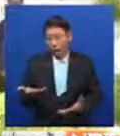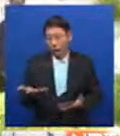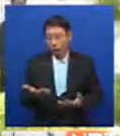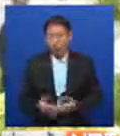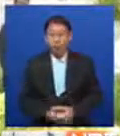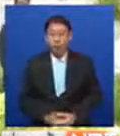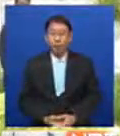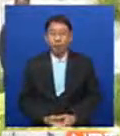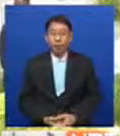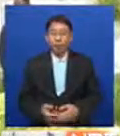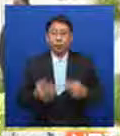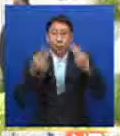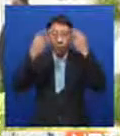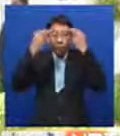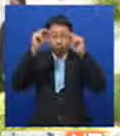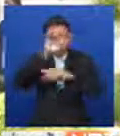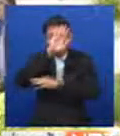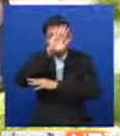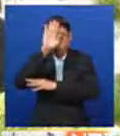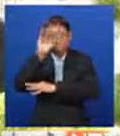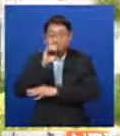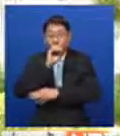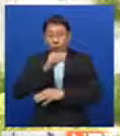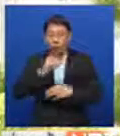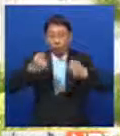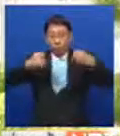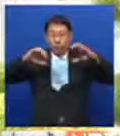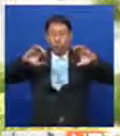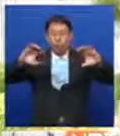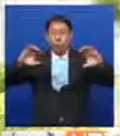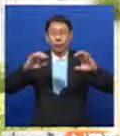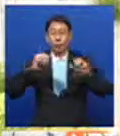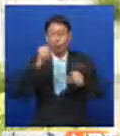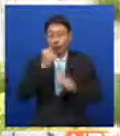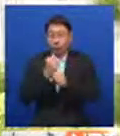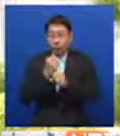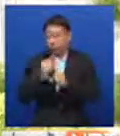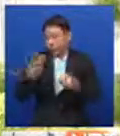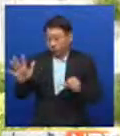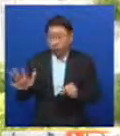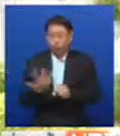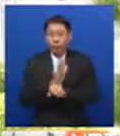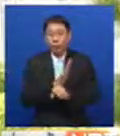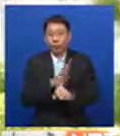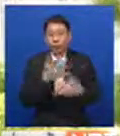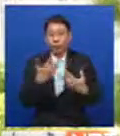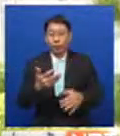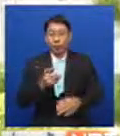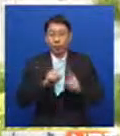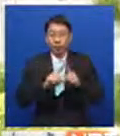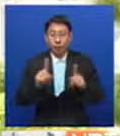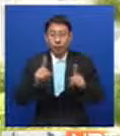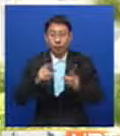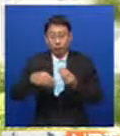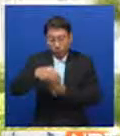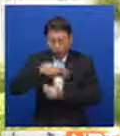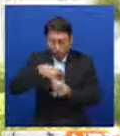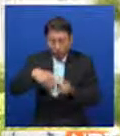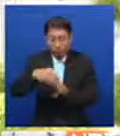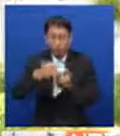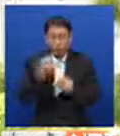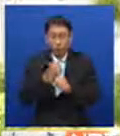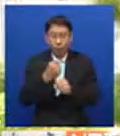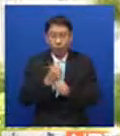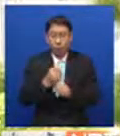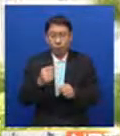นายกรัฐมนตรีนะคะยังยืนยันด้วยว่ารัฐมนตรีทุกคนทำงานอย่างเต็มที่แต่ที่รัฐมนตรีด้านเศรษฐกิจถูกมองว่าทำงาน